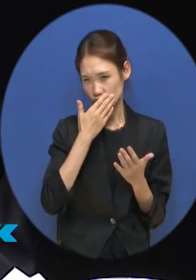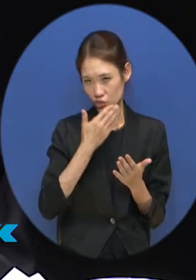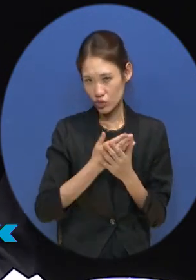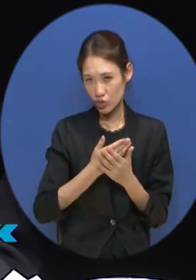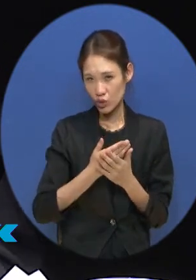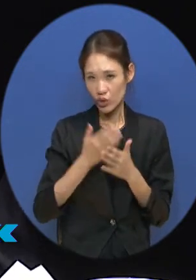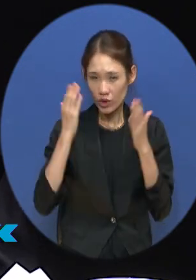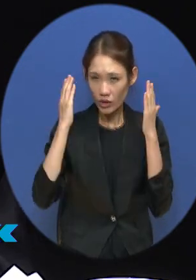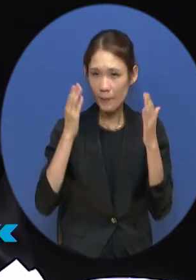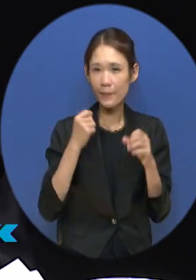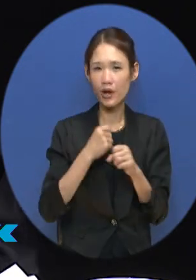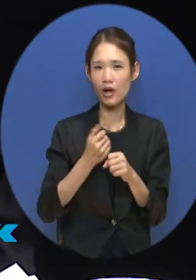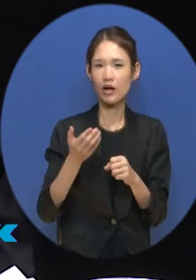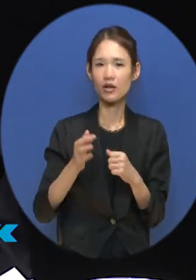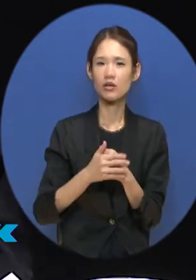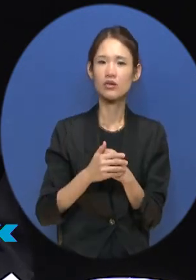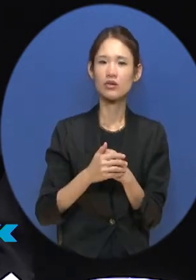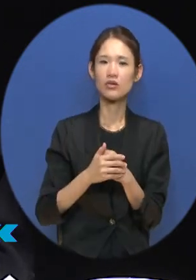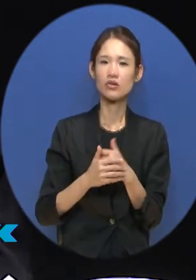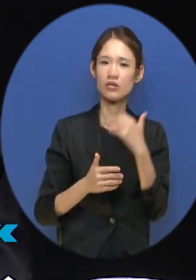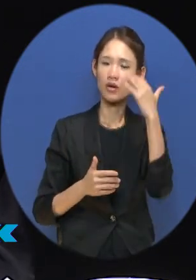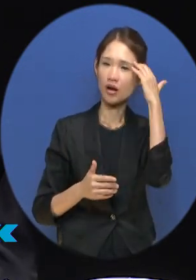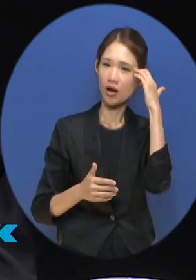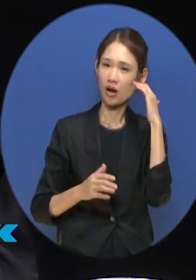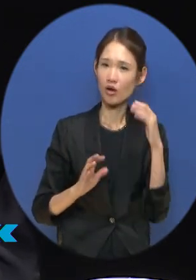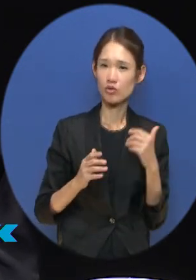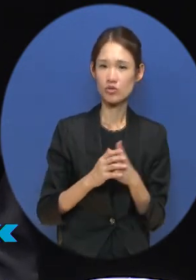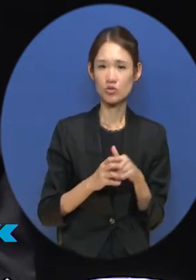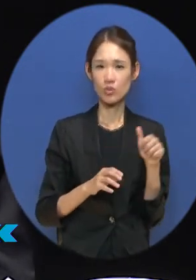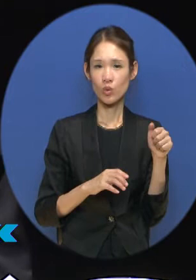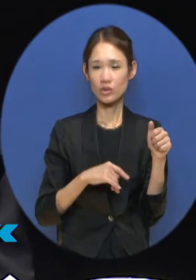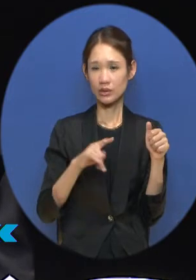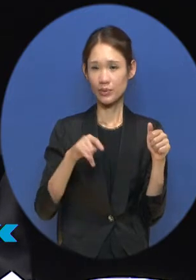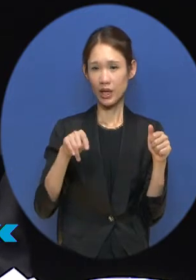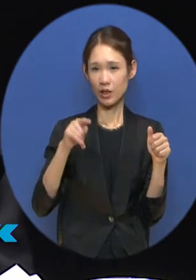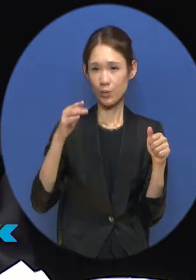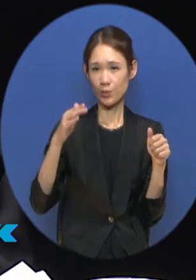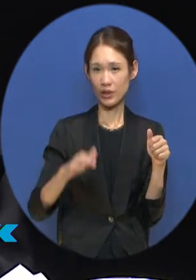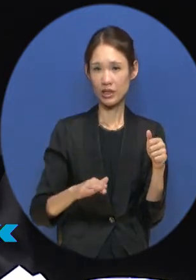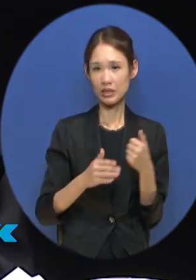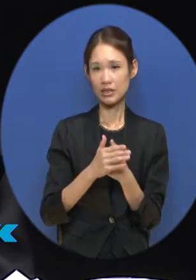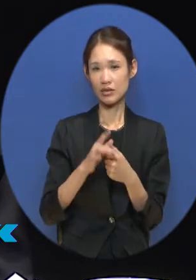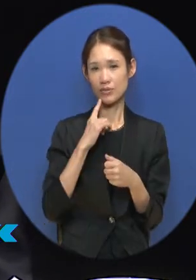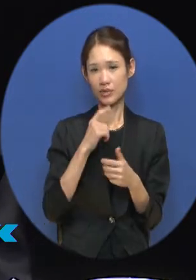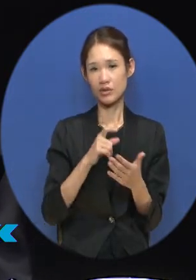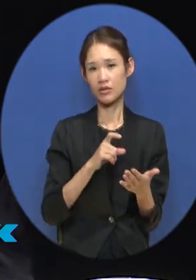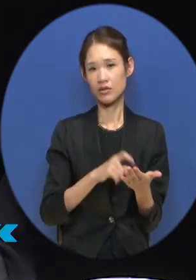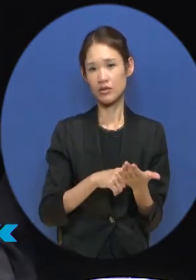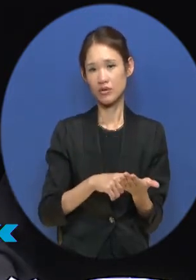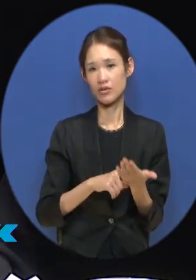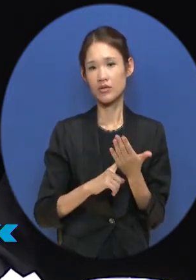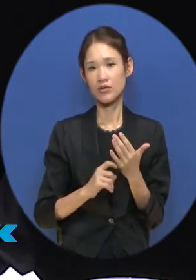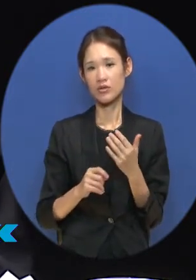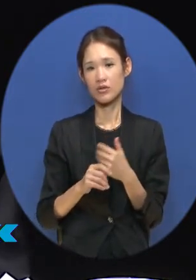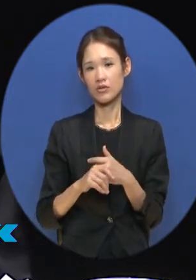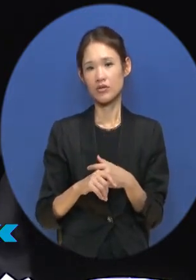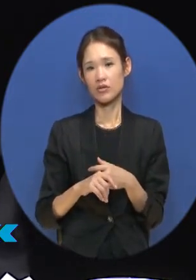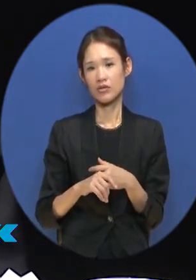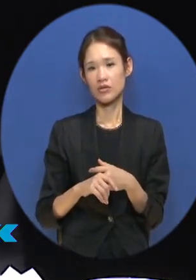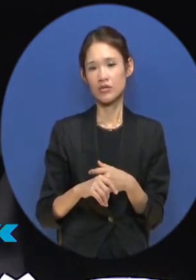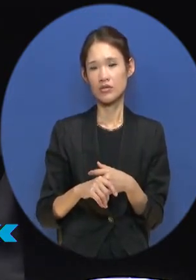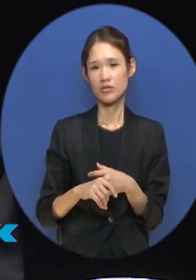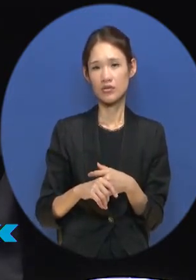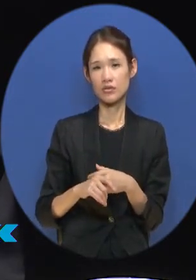떠오르고 있는데 이런 시점에서 우리나라에서 이제 50 이하라고 하는 이런 값을 책정했다는 것은